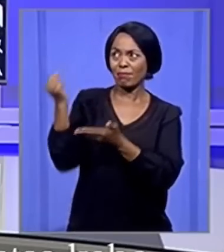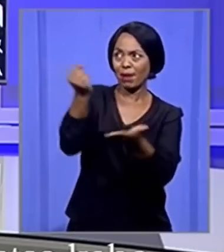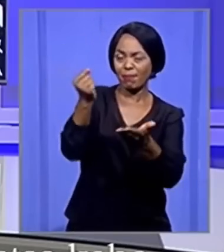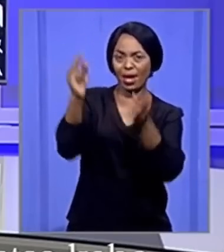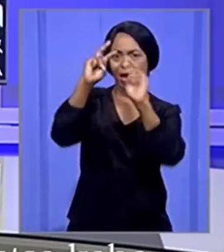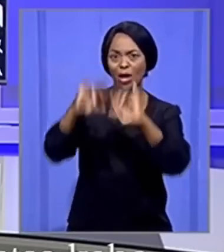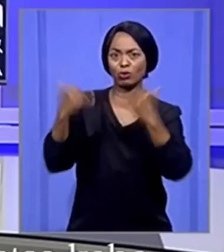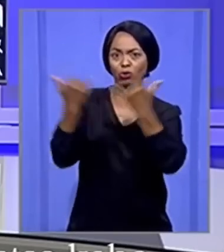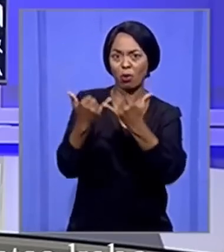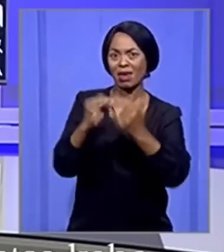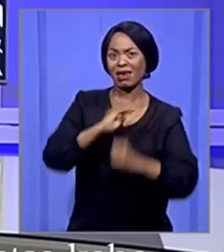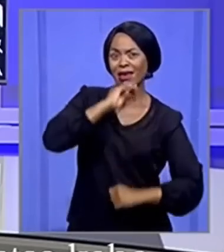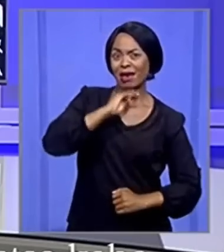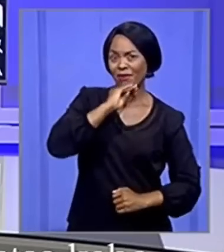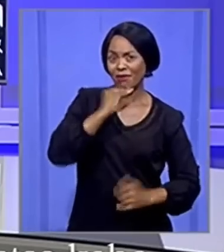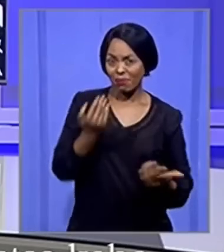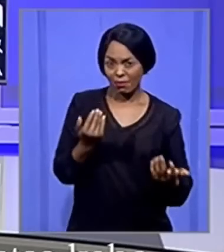dira pharologanyo